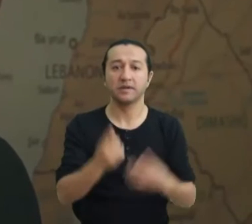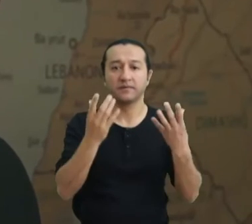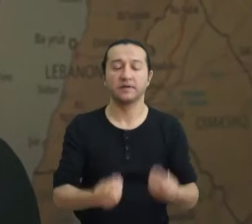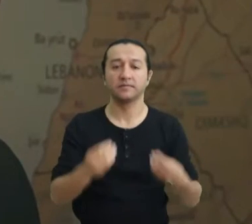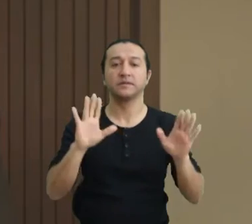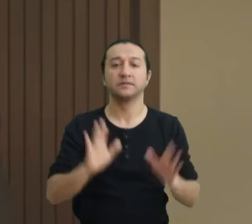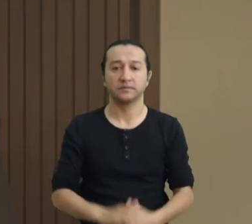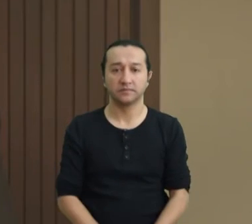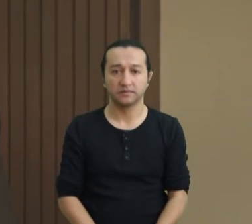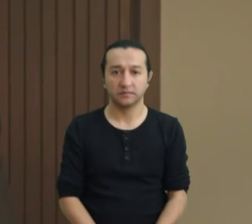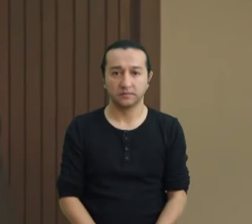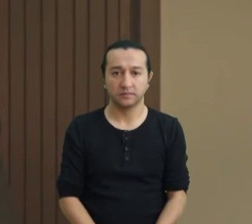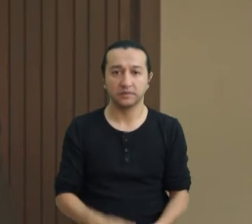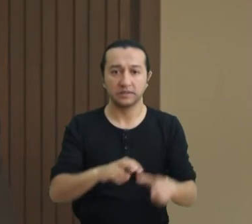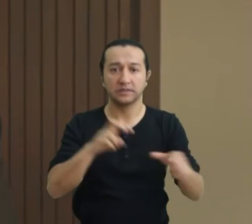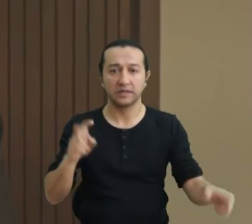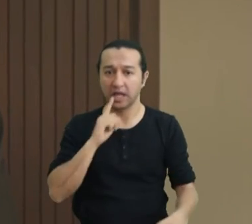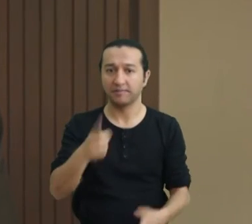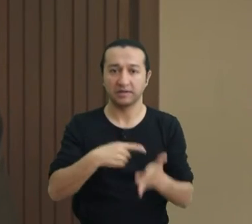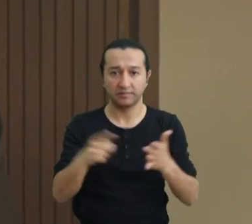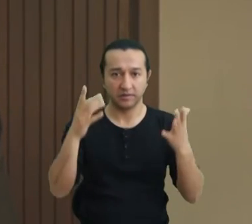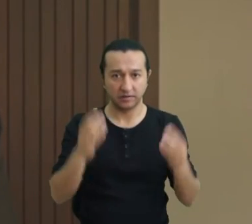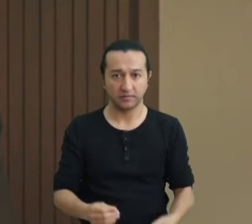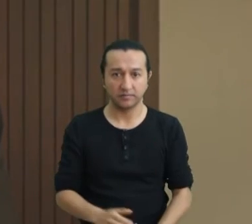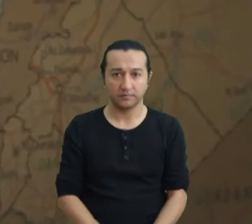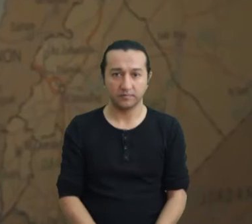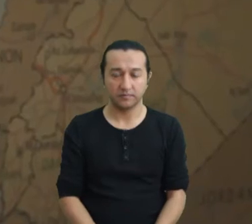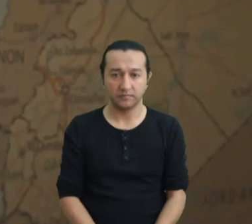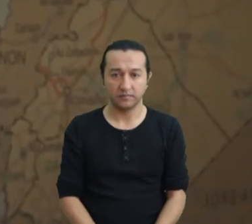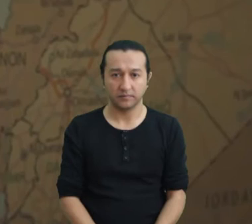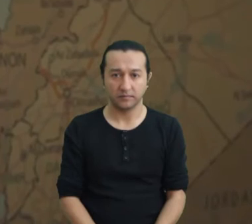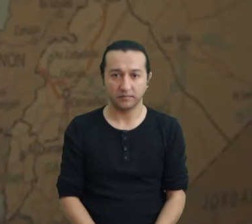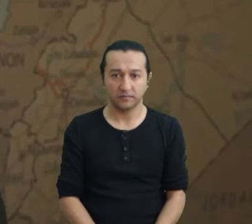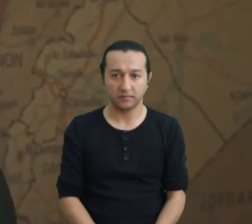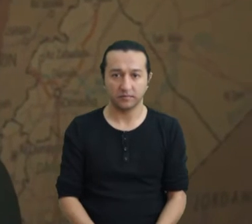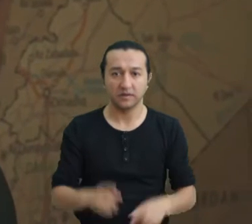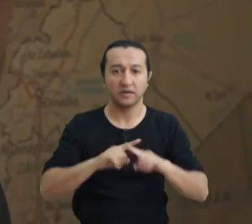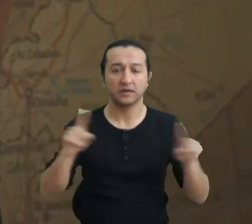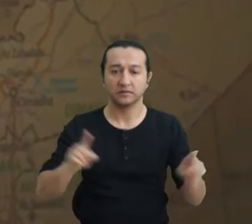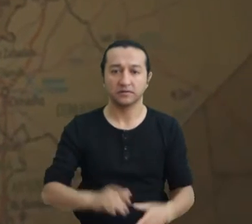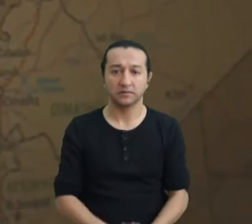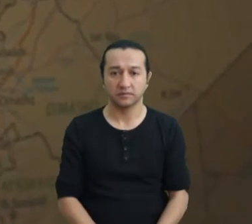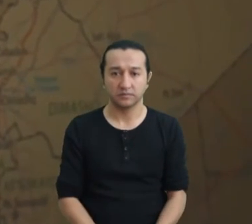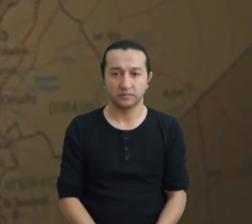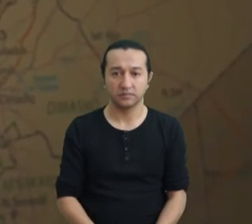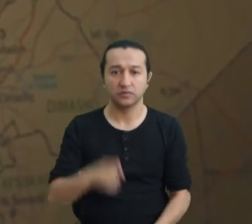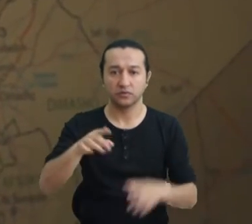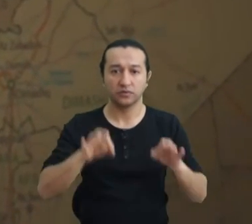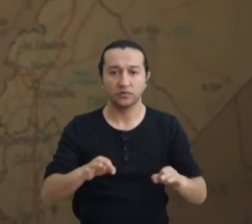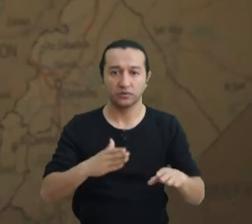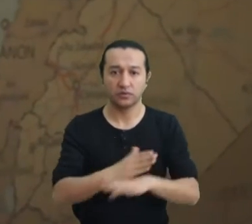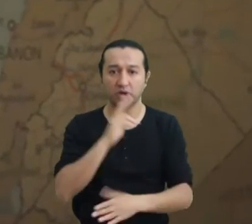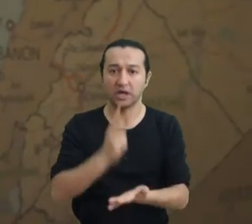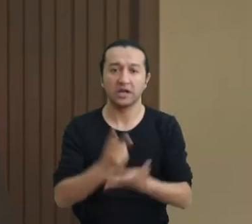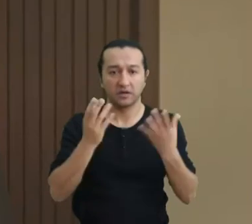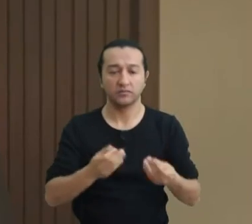veremez. Çekilme emrini iptal mi edelim Halife Hazretleri? Hayır. Şu an için en doğru